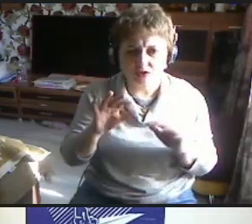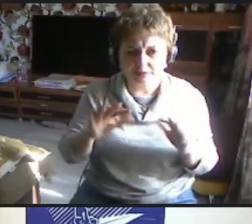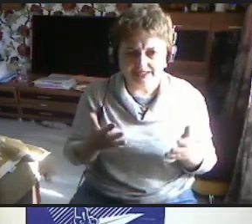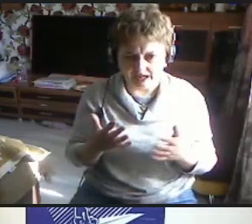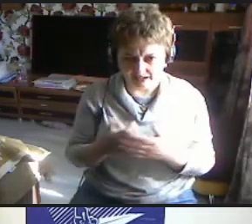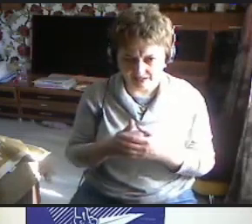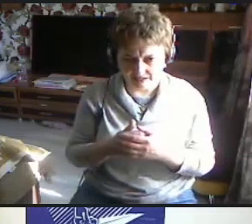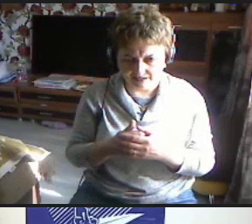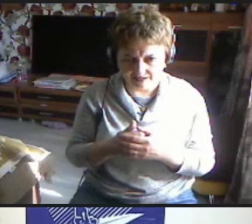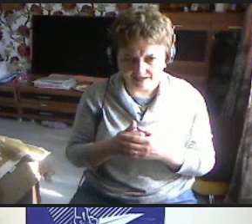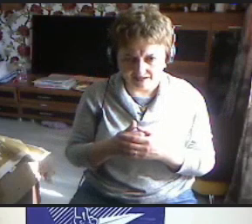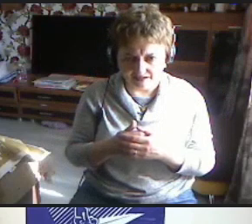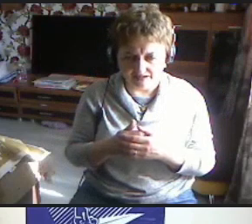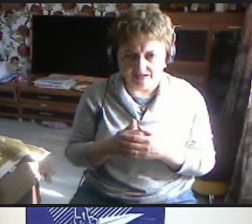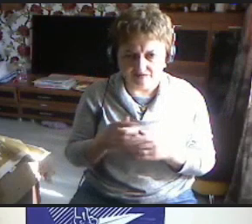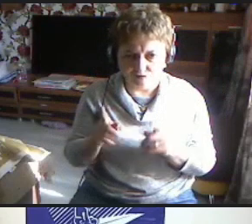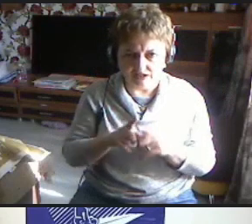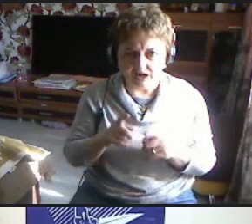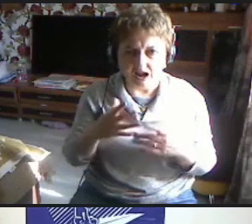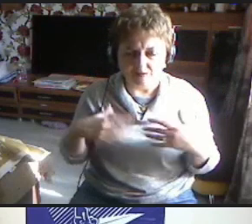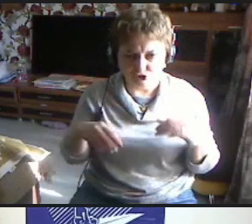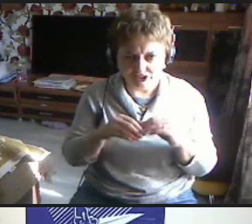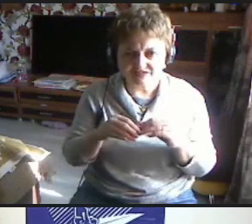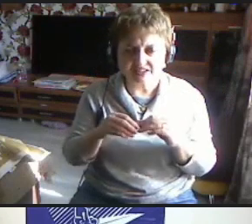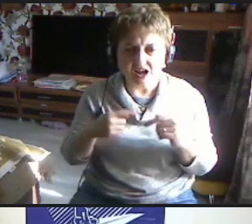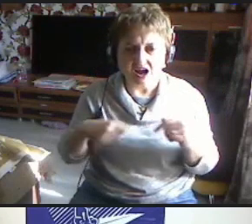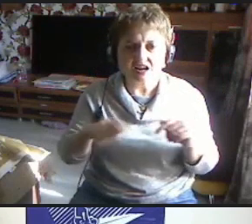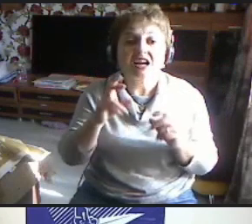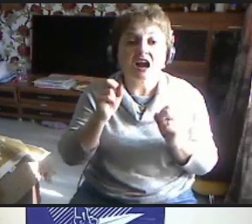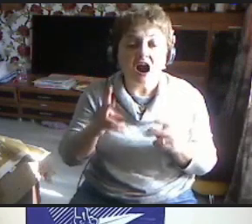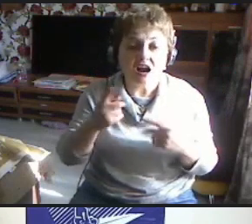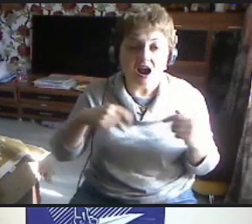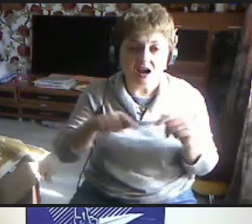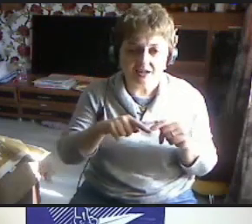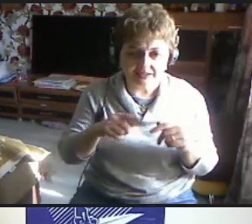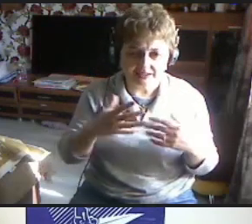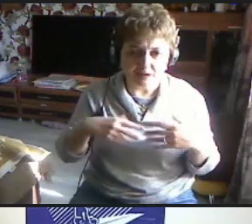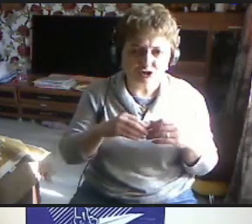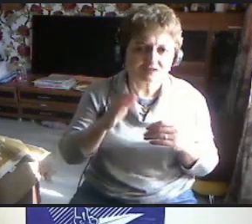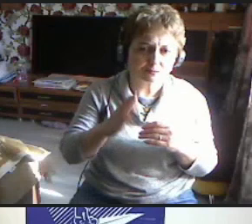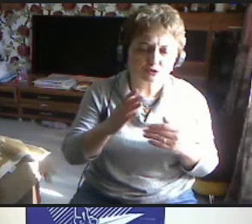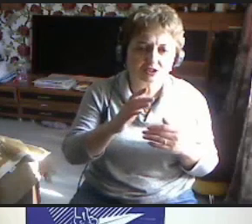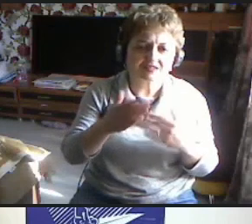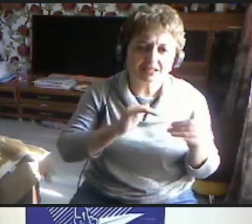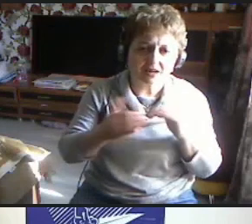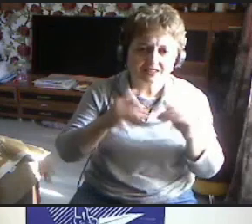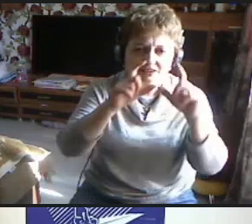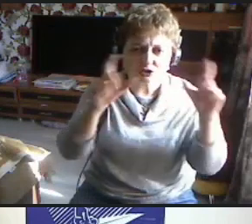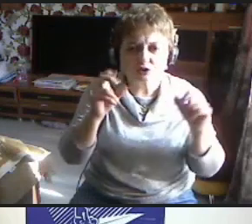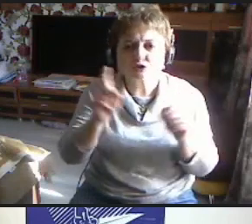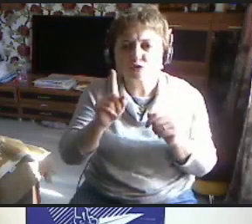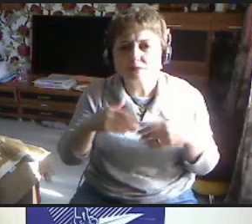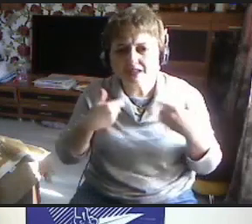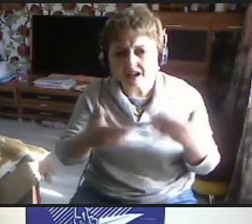происходить, как общественная организация будет взаимодействовать со школой, что она предлагает и так далее, и так далее. Потому